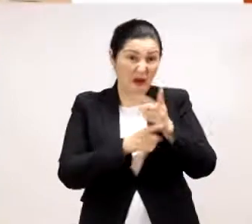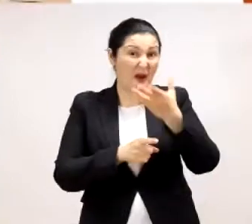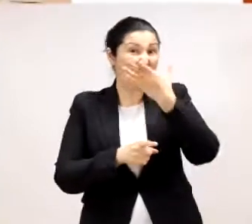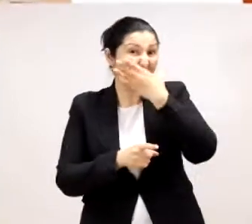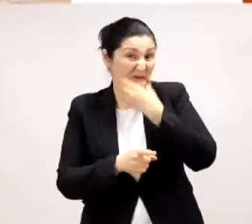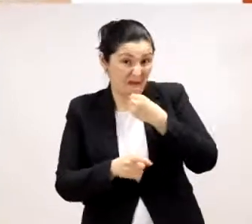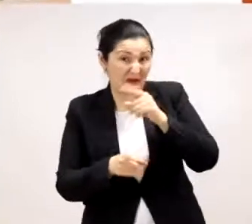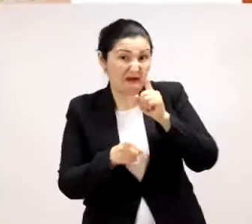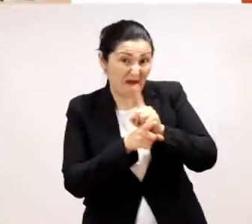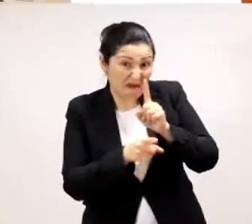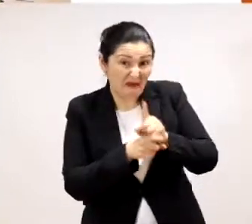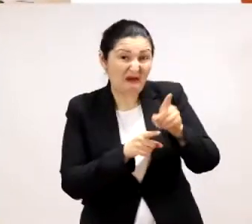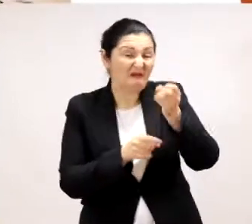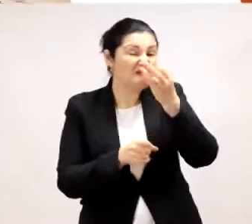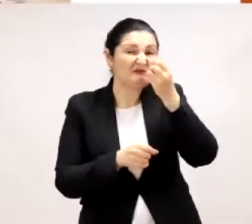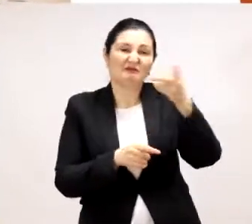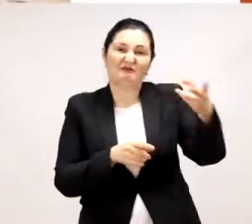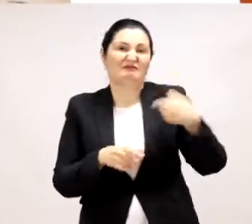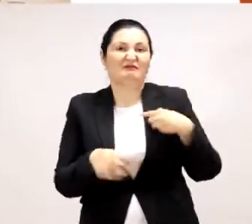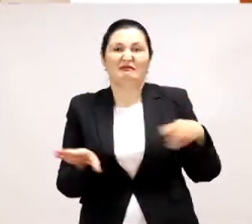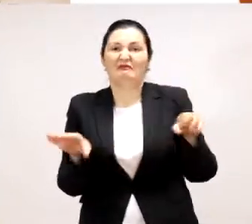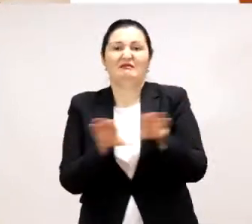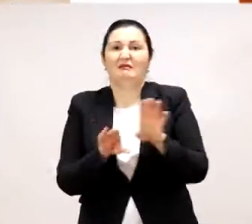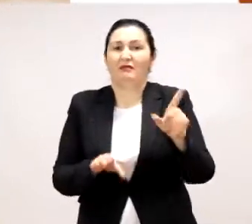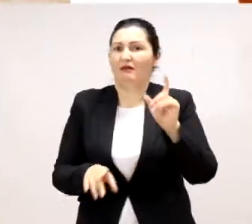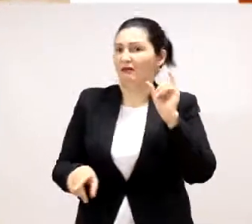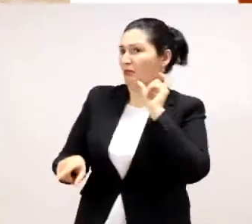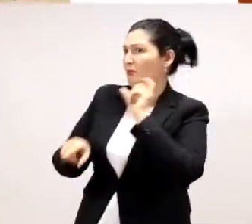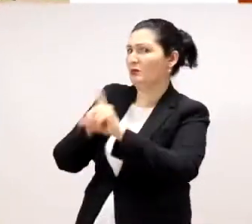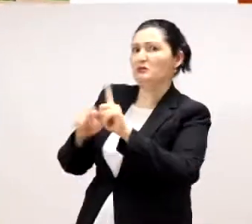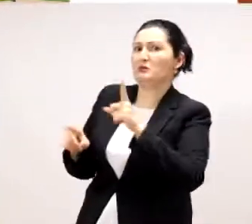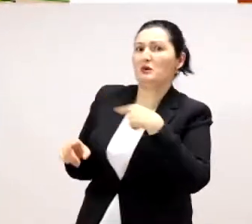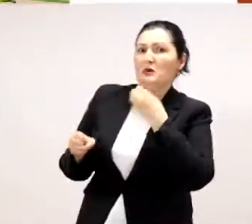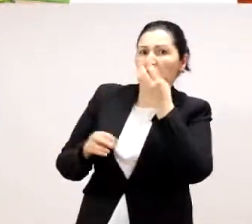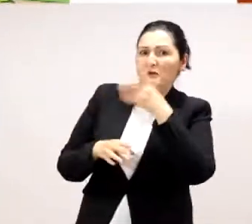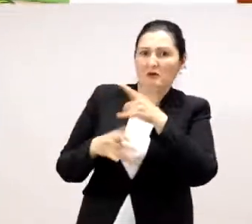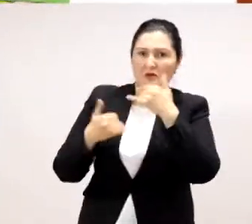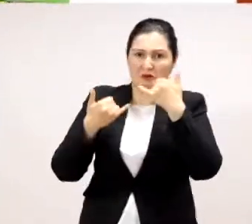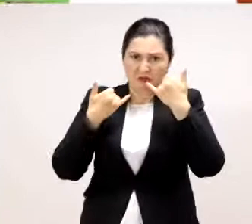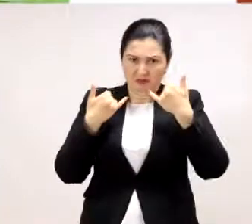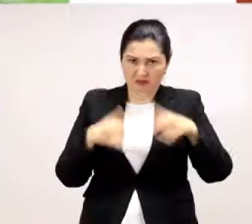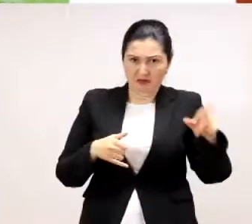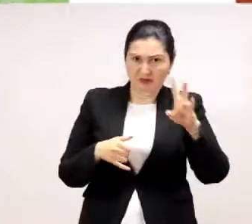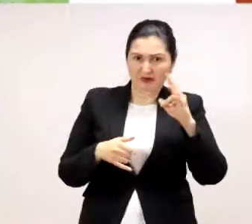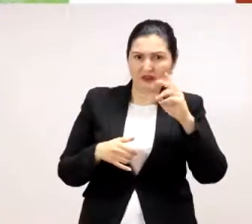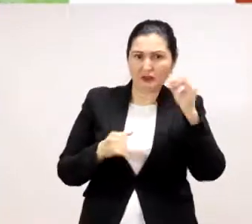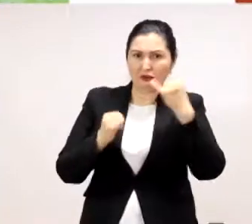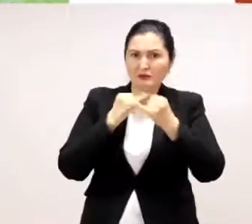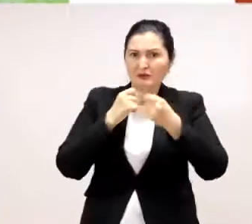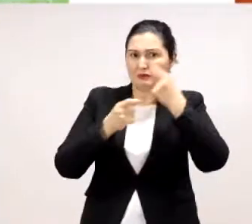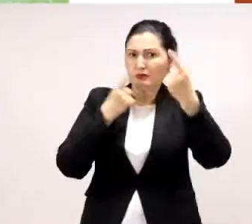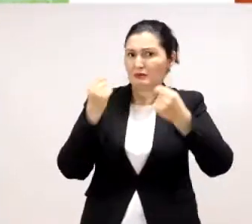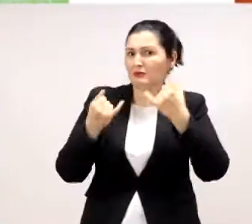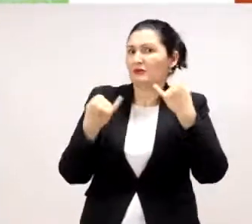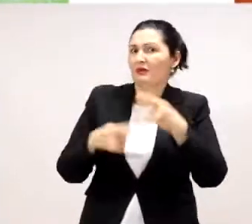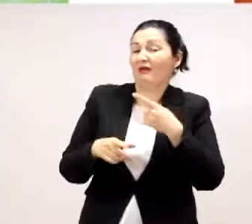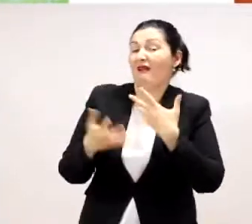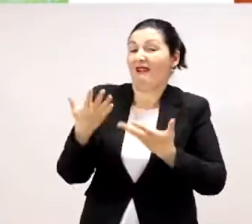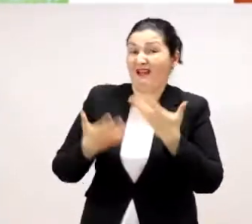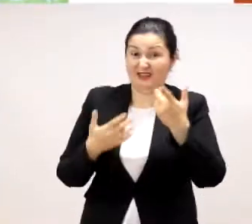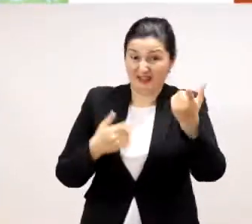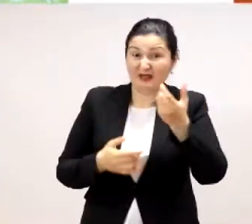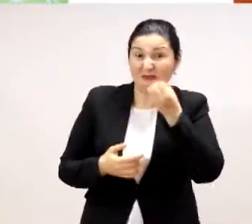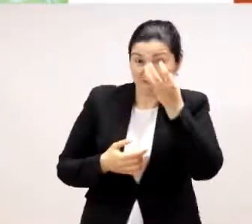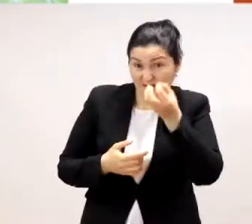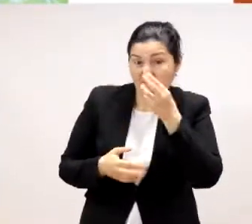دلارا باشید، اما گل نیستید. برای چی گل نبودیم؟ حیران شدن نرگیس ها. گل می بودید، با مانند من